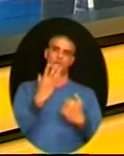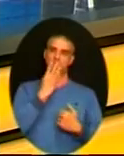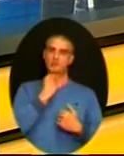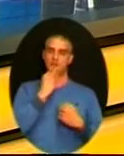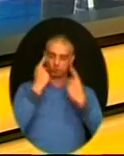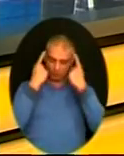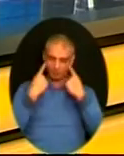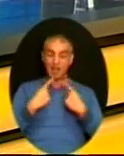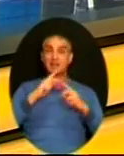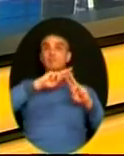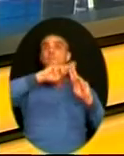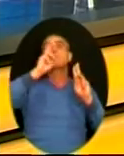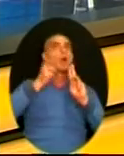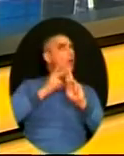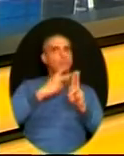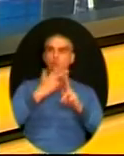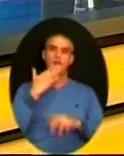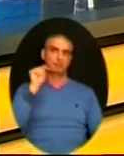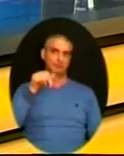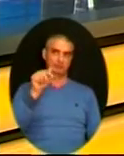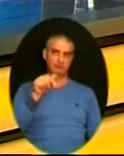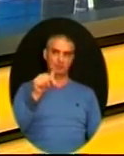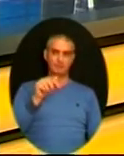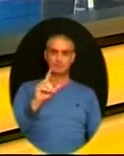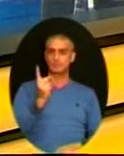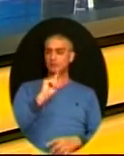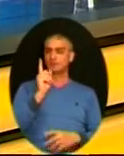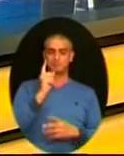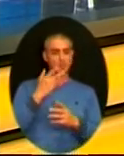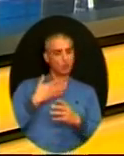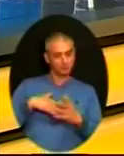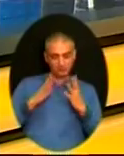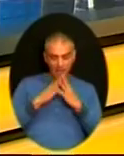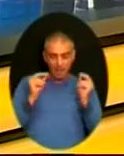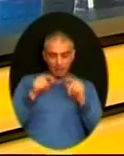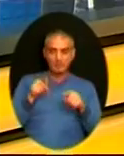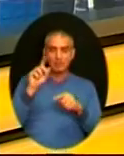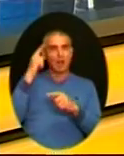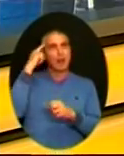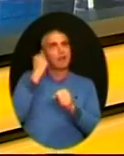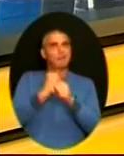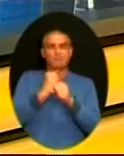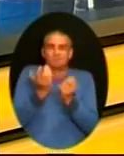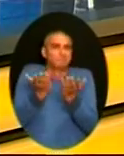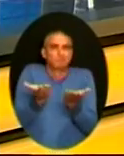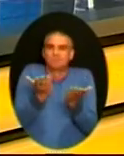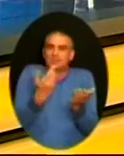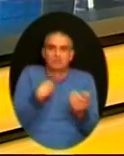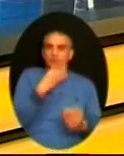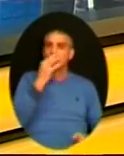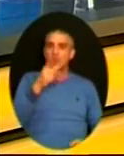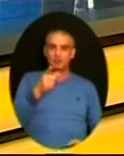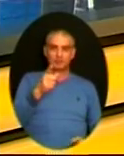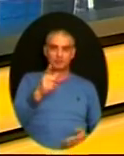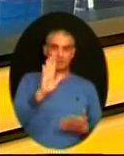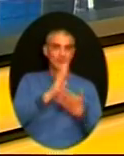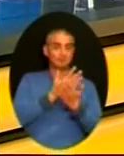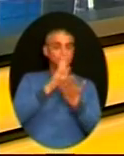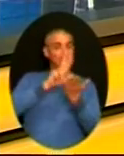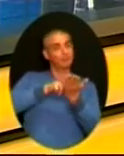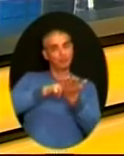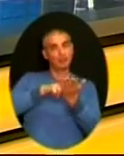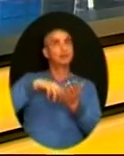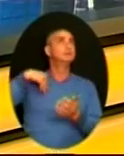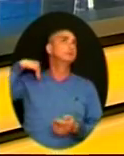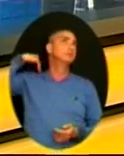ליהודים חרדים בעולם, לא רק בישראל. מי הולך לאבד את זה על פרינציפים? אני באמת שואל אותך... על הפסיקה של בג"ץ שצריכה להיות